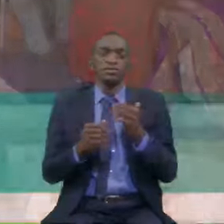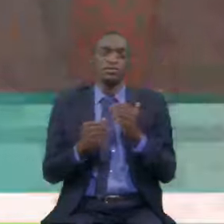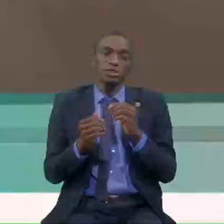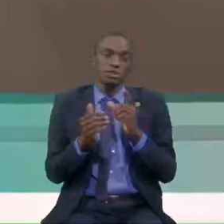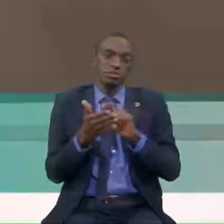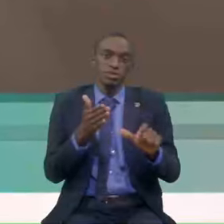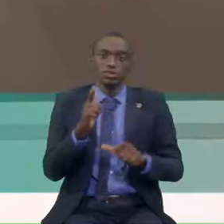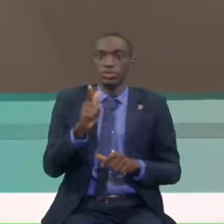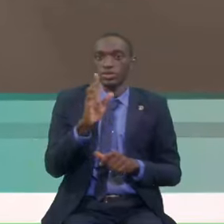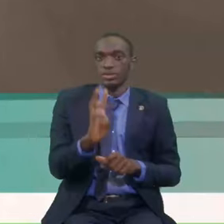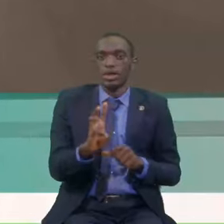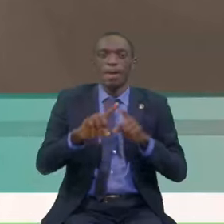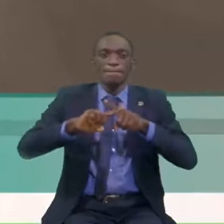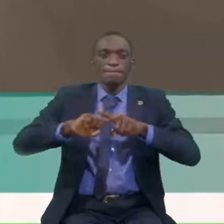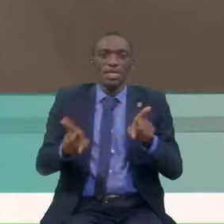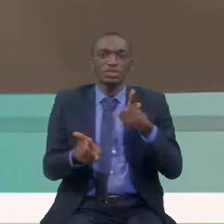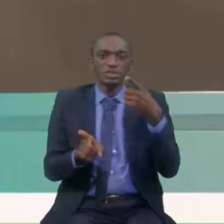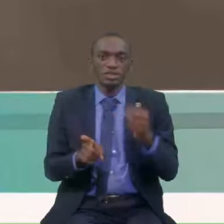Un consolateur. Verset